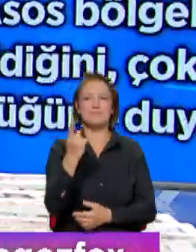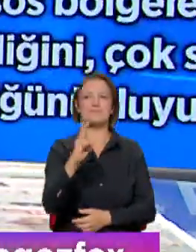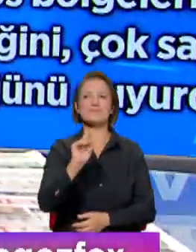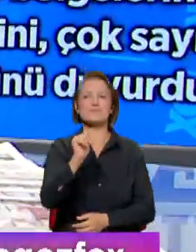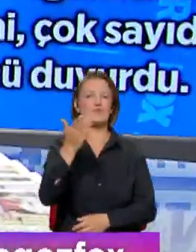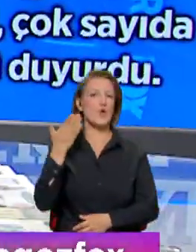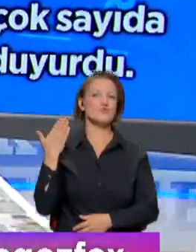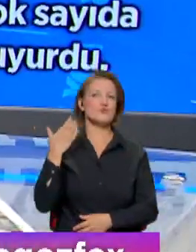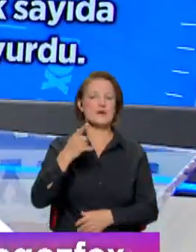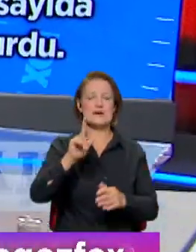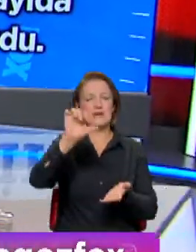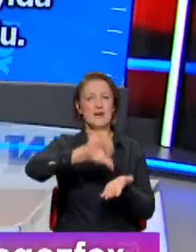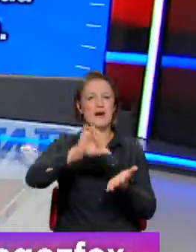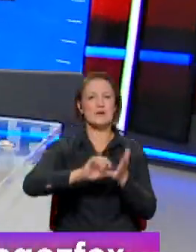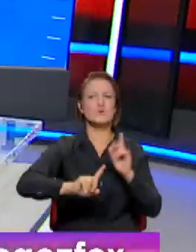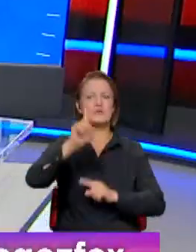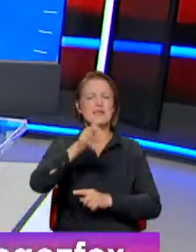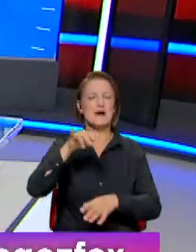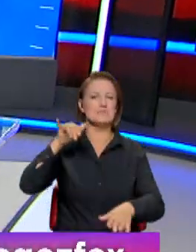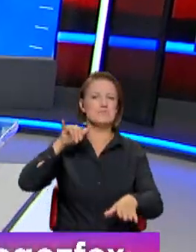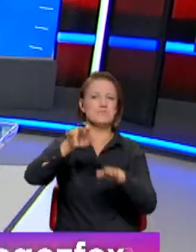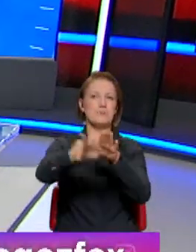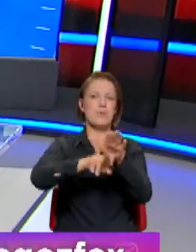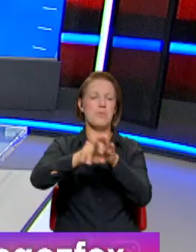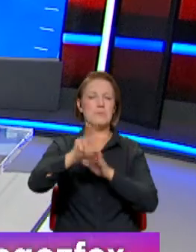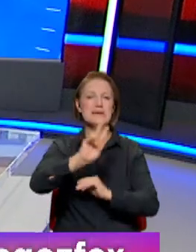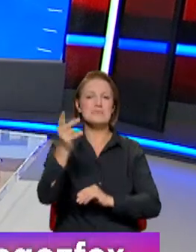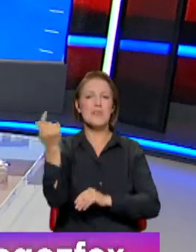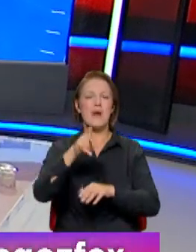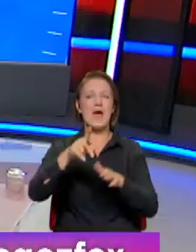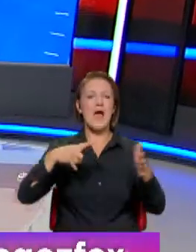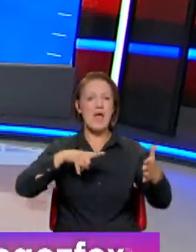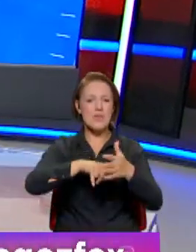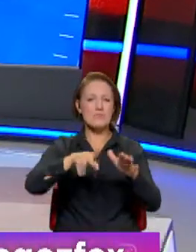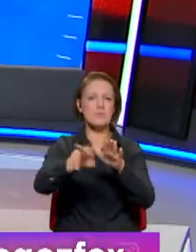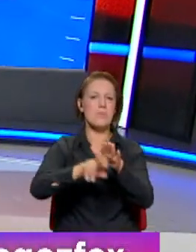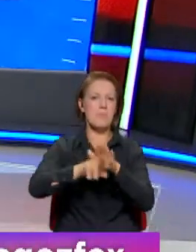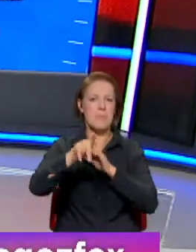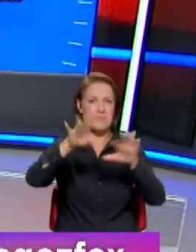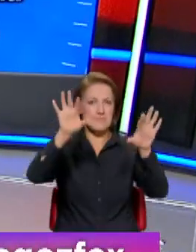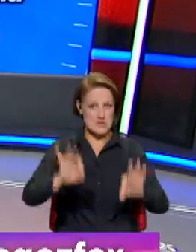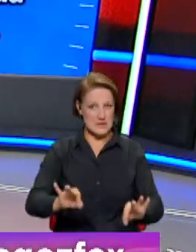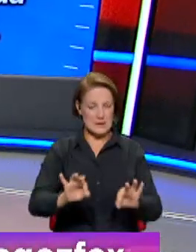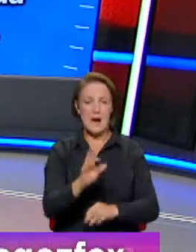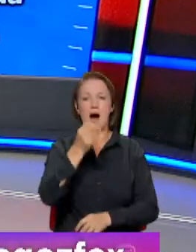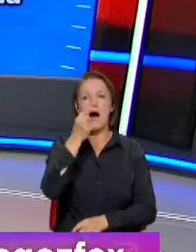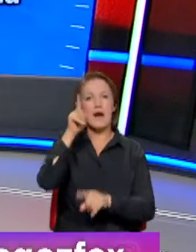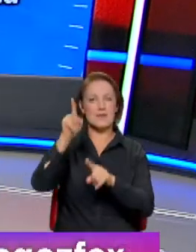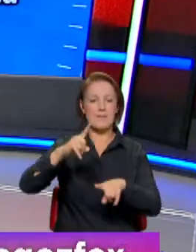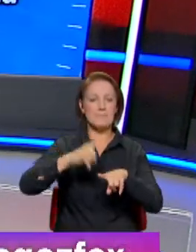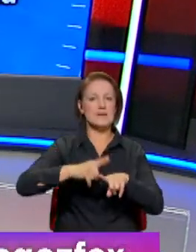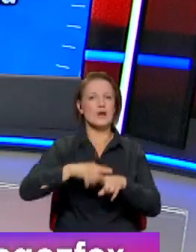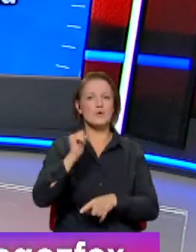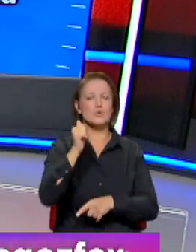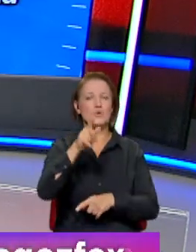Birkaç gün önce Irak'ın kuzeyine hava harekatı ve 20 hedefin vuruluşu, bunun sıcak bilgisiyle başlamıştık. Ankara'da pazar